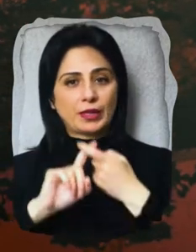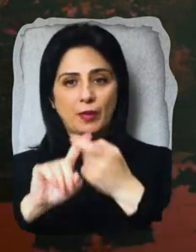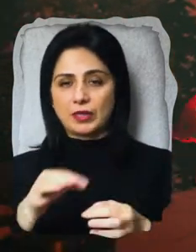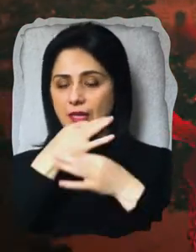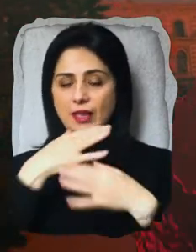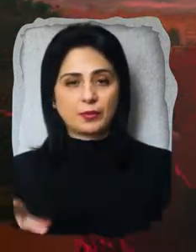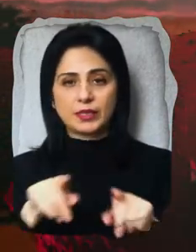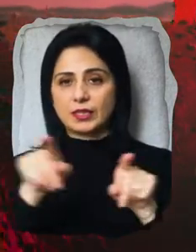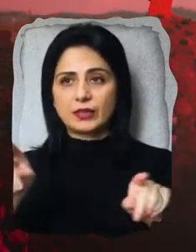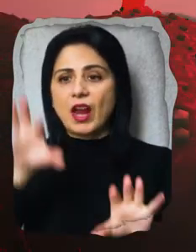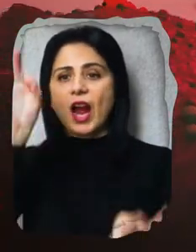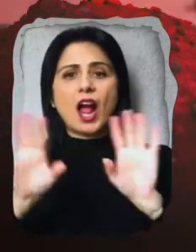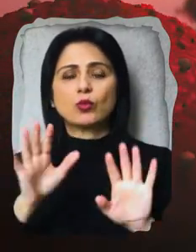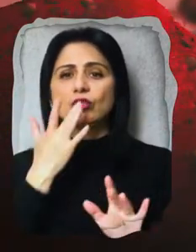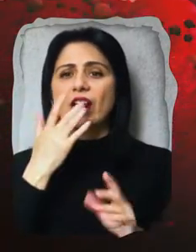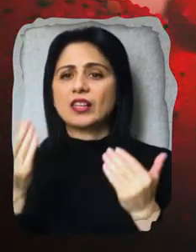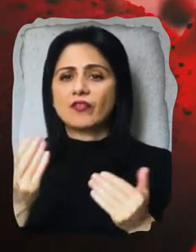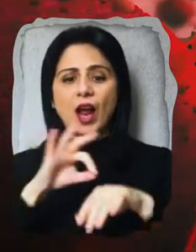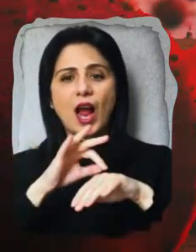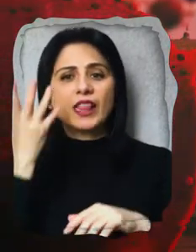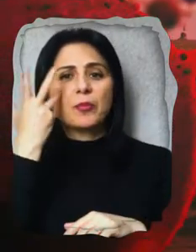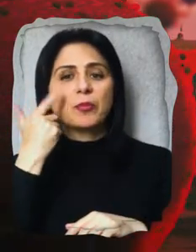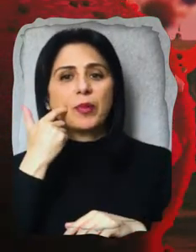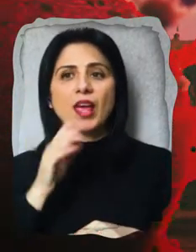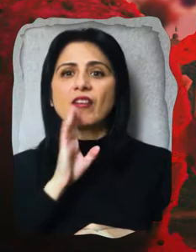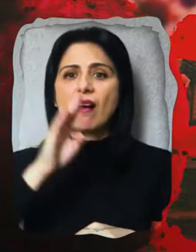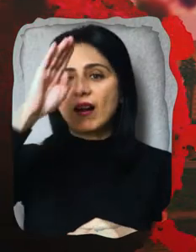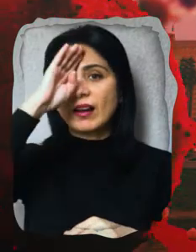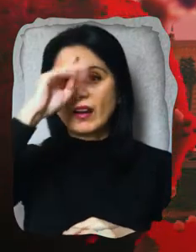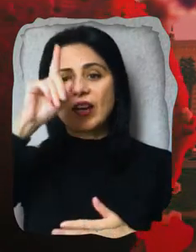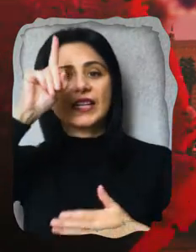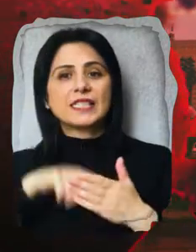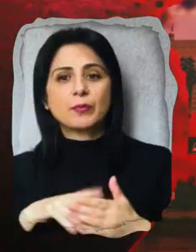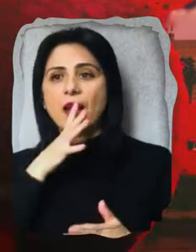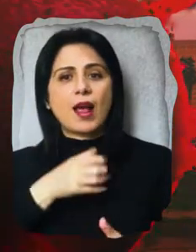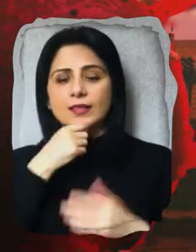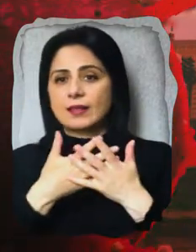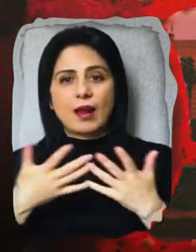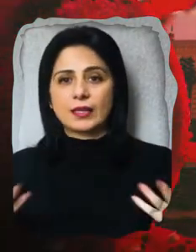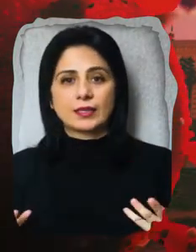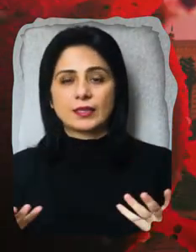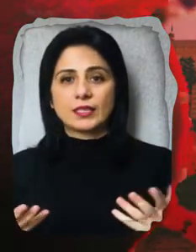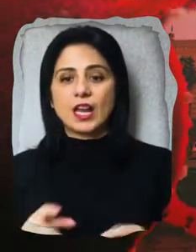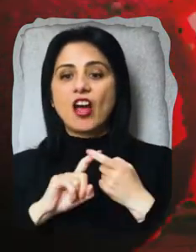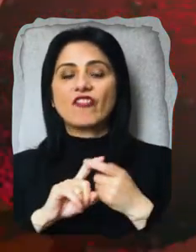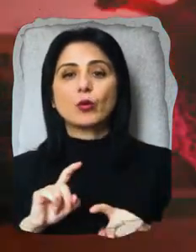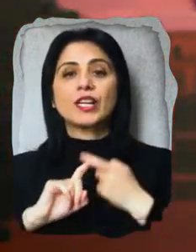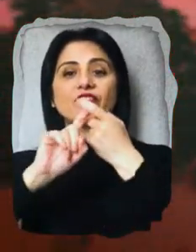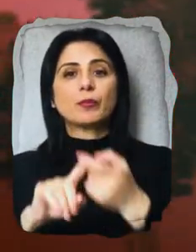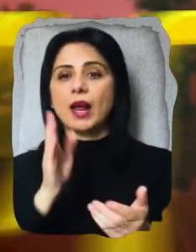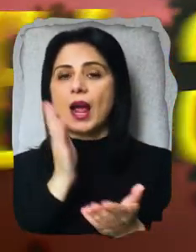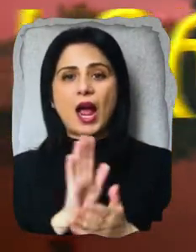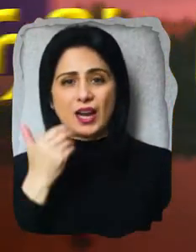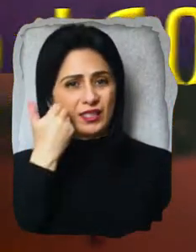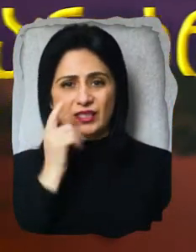ვირუსით შეიძლება დაინფიცირდეს ნებისმიერი. Განურჩეულად ეთნოსისა, კანისფერისა, სქესისა, რელიგიისა თუ ასაკისა.